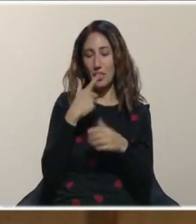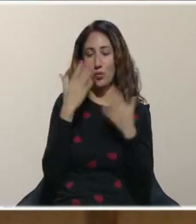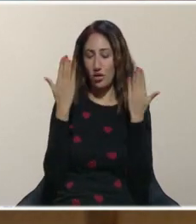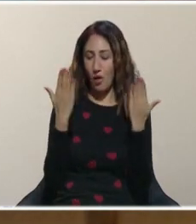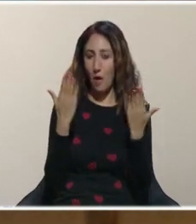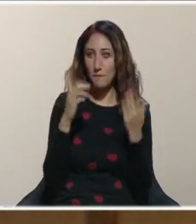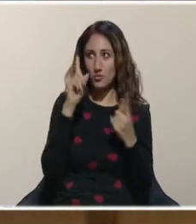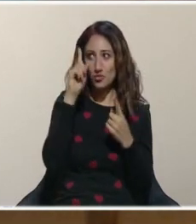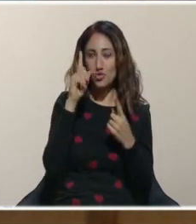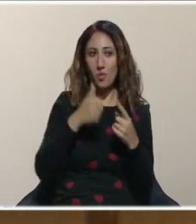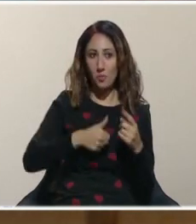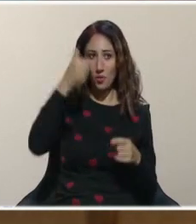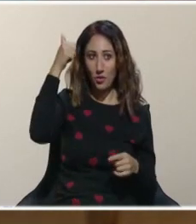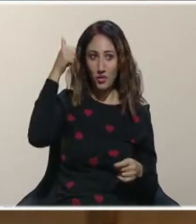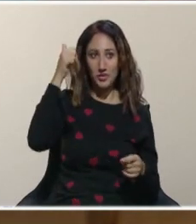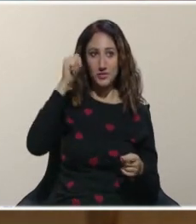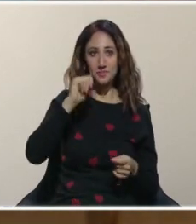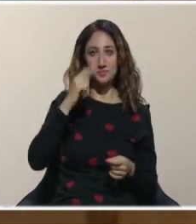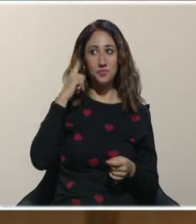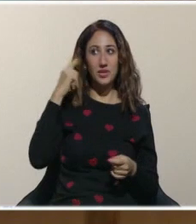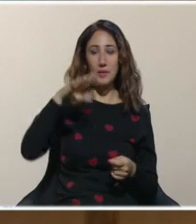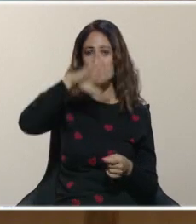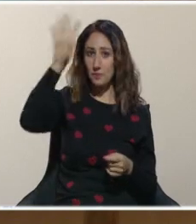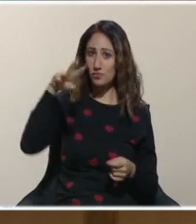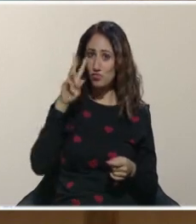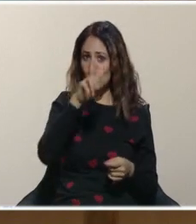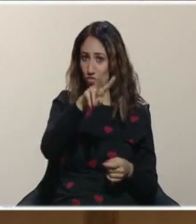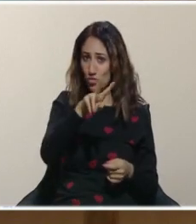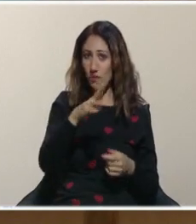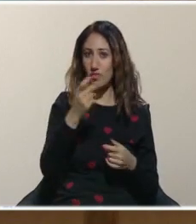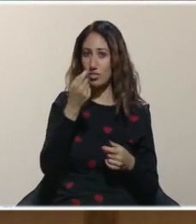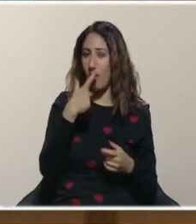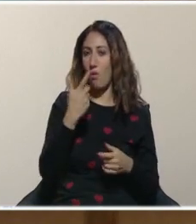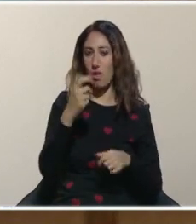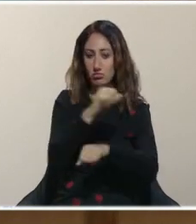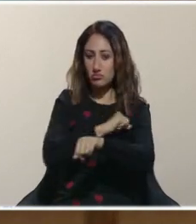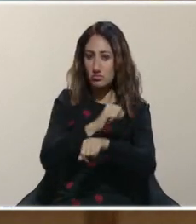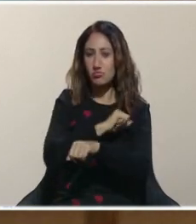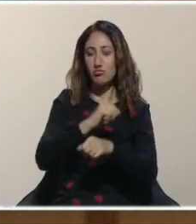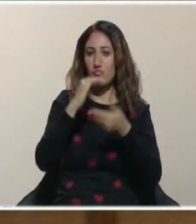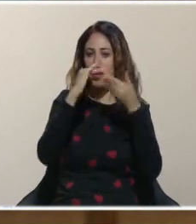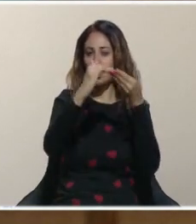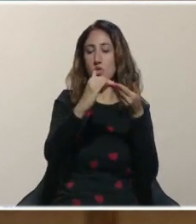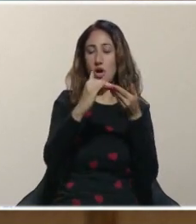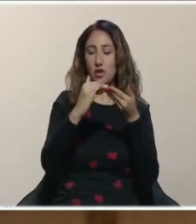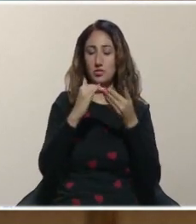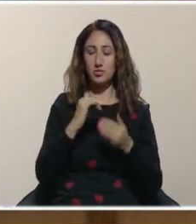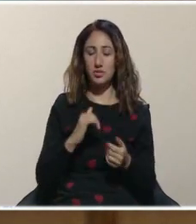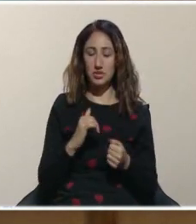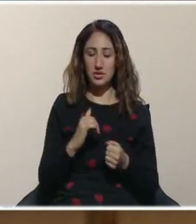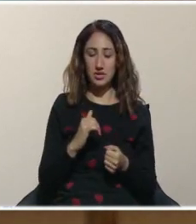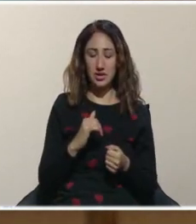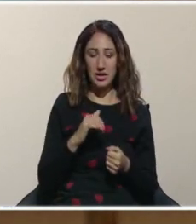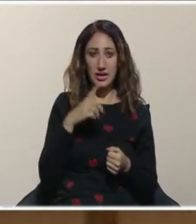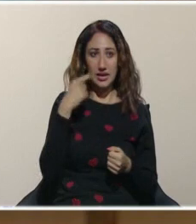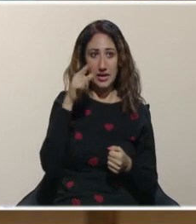متوفر، وكل حد بيسمعني ويقدر يوفر لهم العلاج هبقى شاكر جدا. يا رب. مش عشان بس